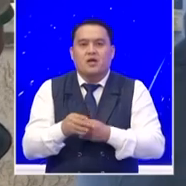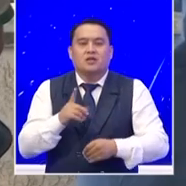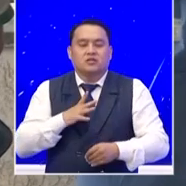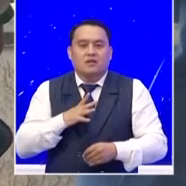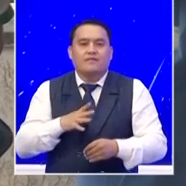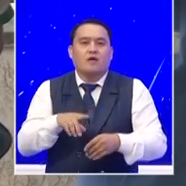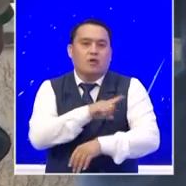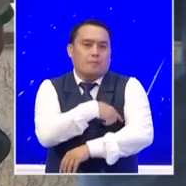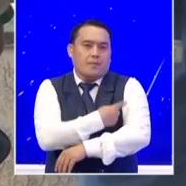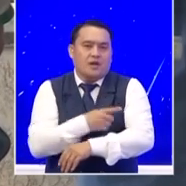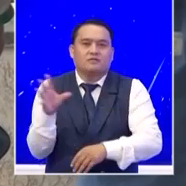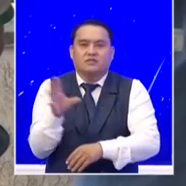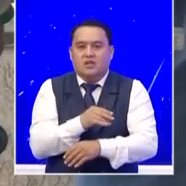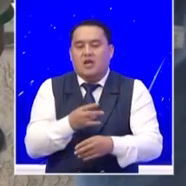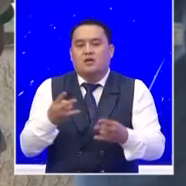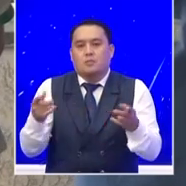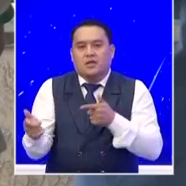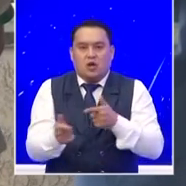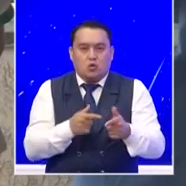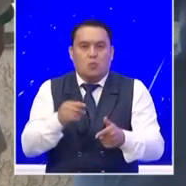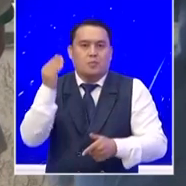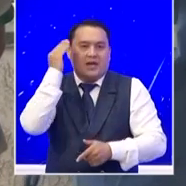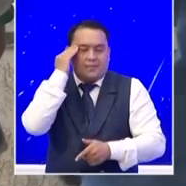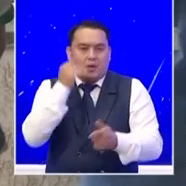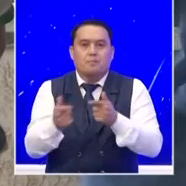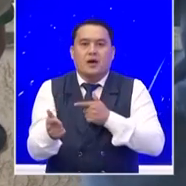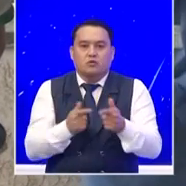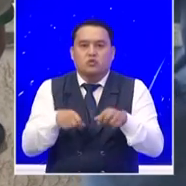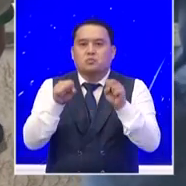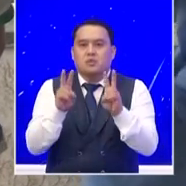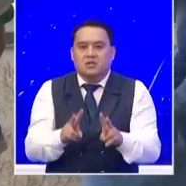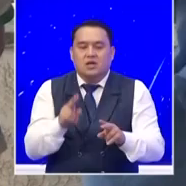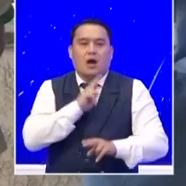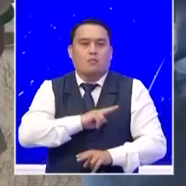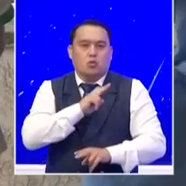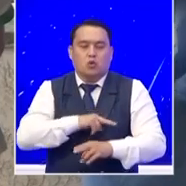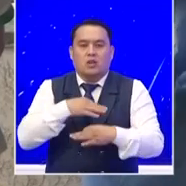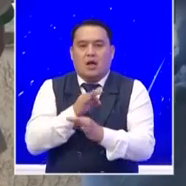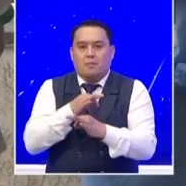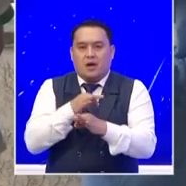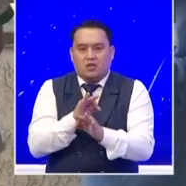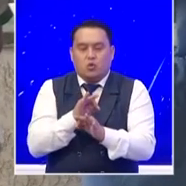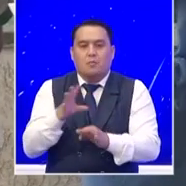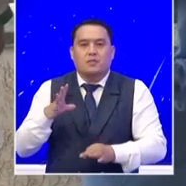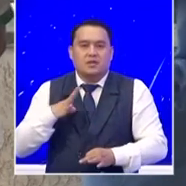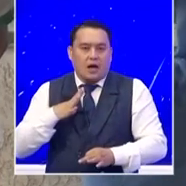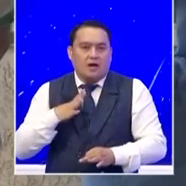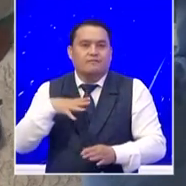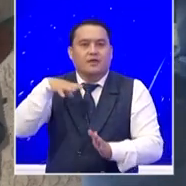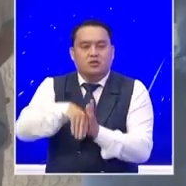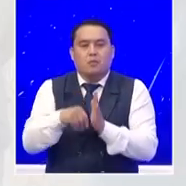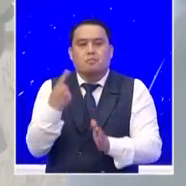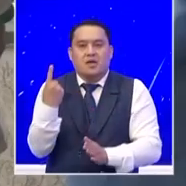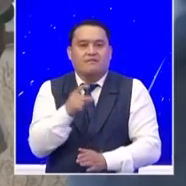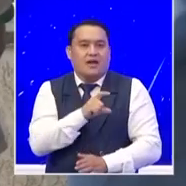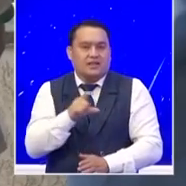стороны клиники были приняты все необходимые подготовительные меры. Подготовлены специалисты для работы в лаборатории. ПЦР-лаборатория размещена на первом